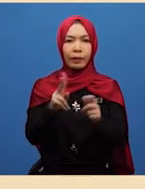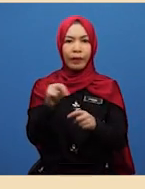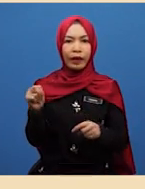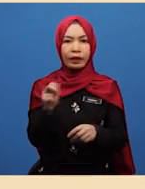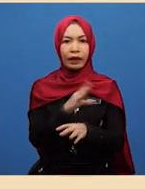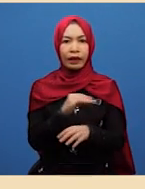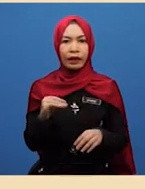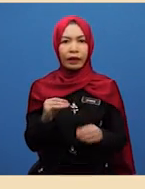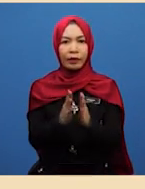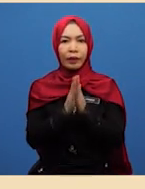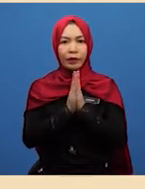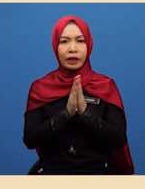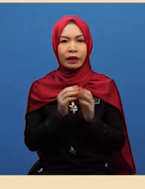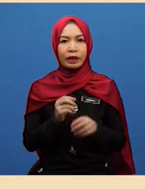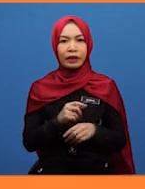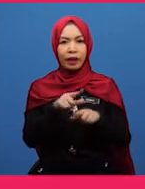sokongan keuangan.